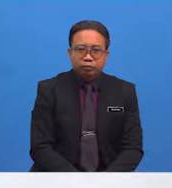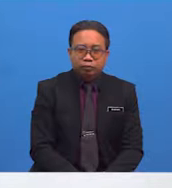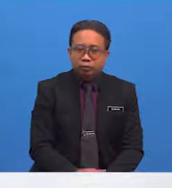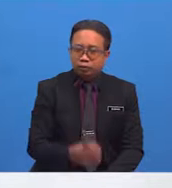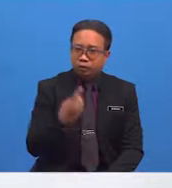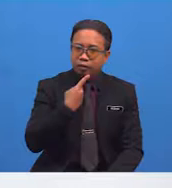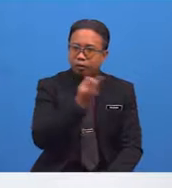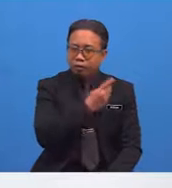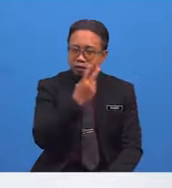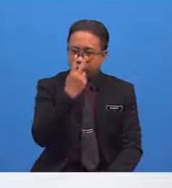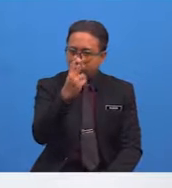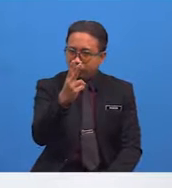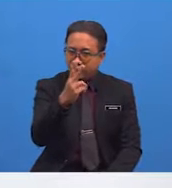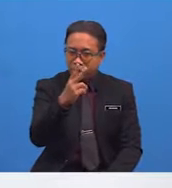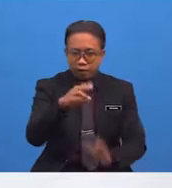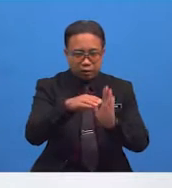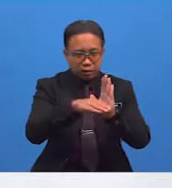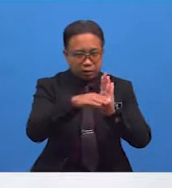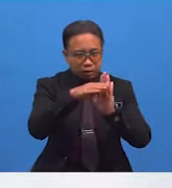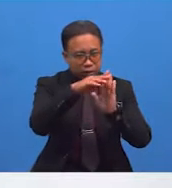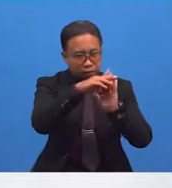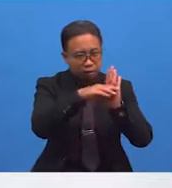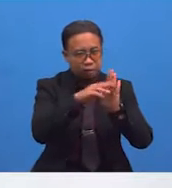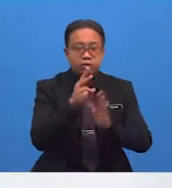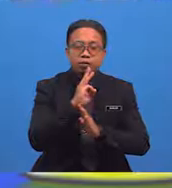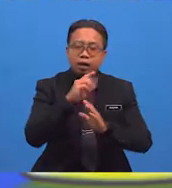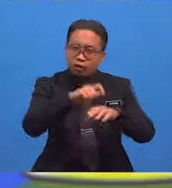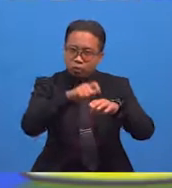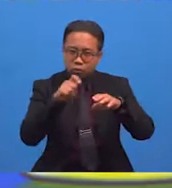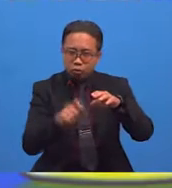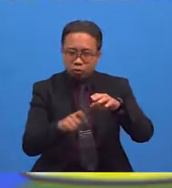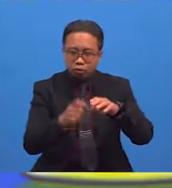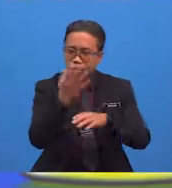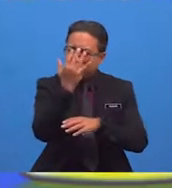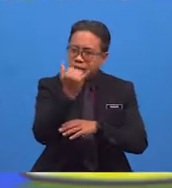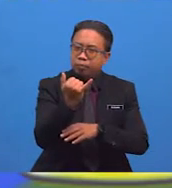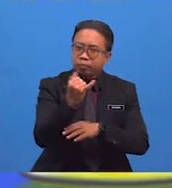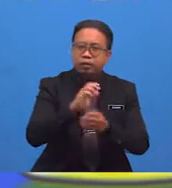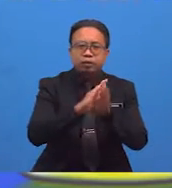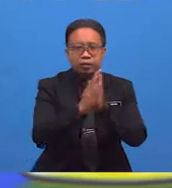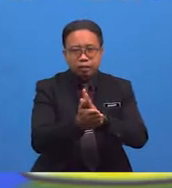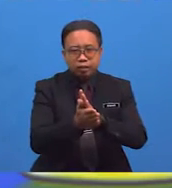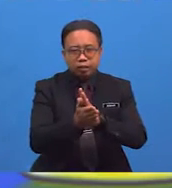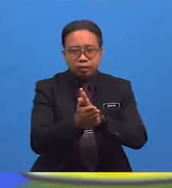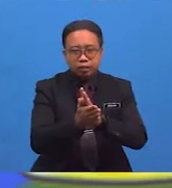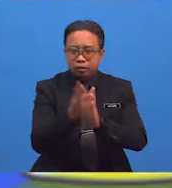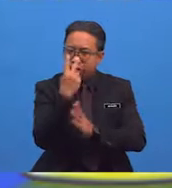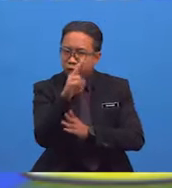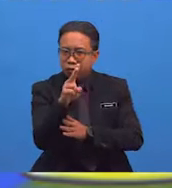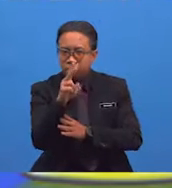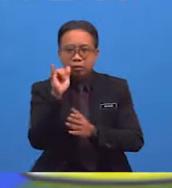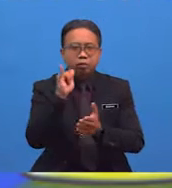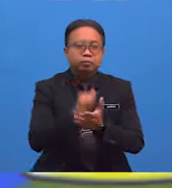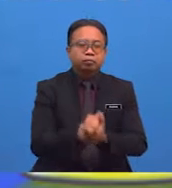Kita dapat lihat aras air dalam tiub kaca menurun. Apakah pula penjelasan bagi pemerhatian